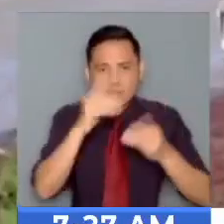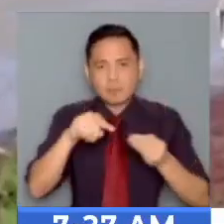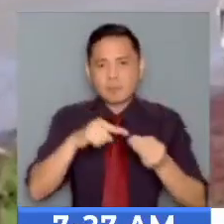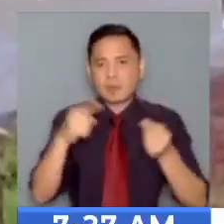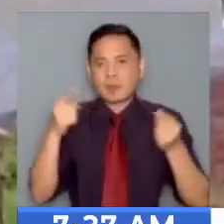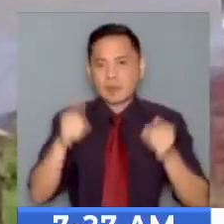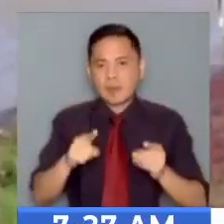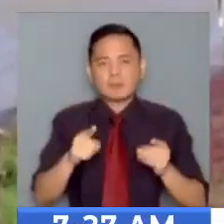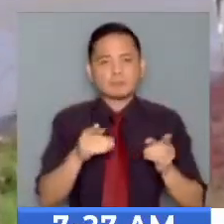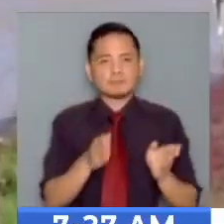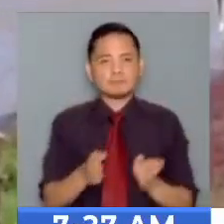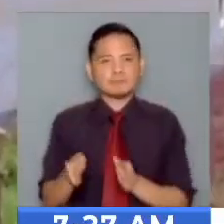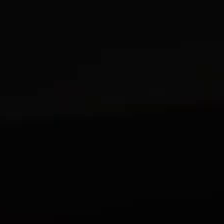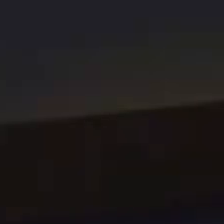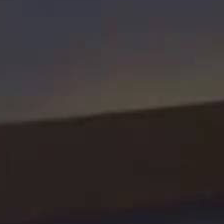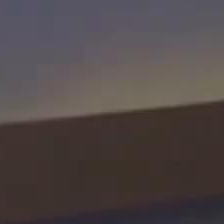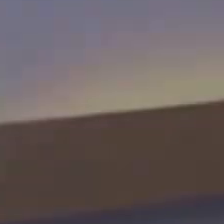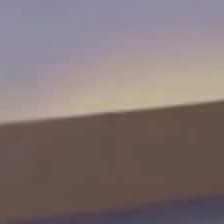News.